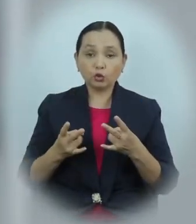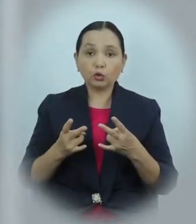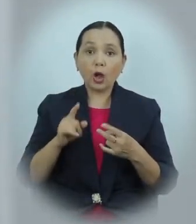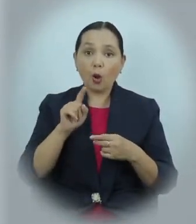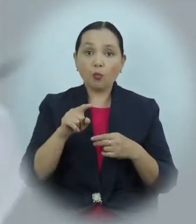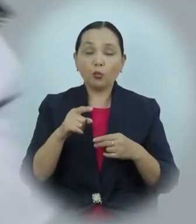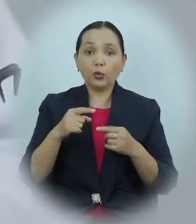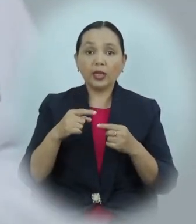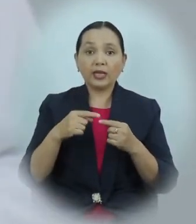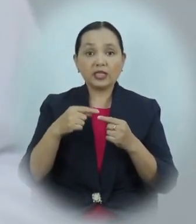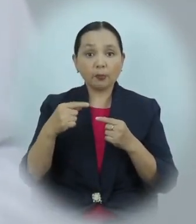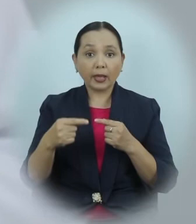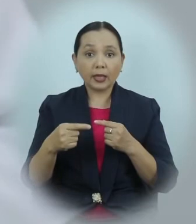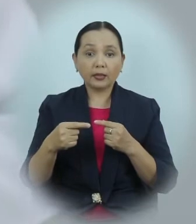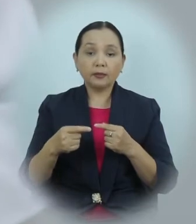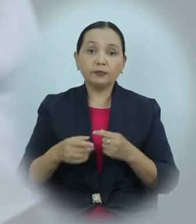bunga nisbatan.